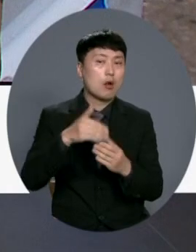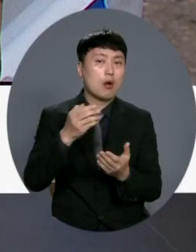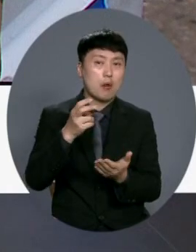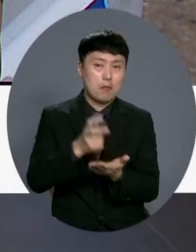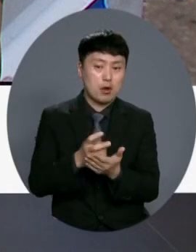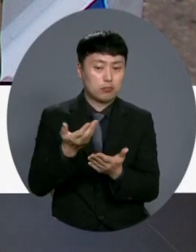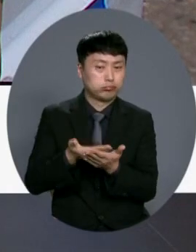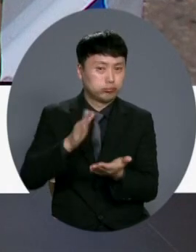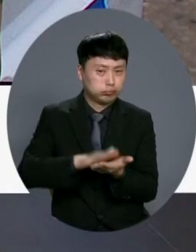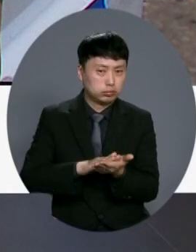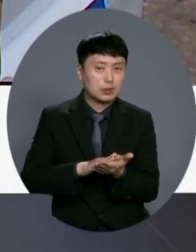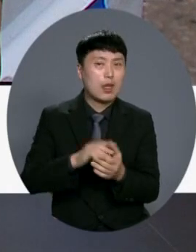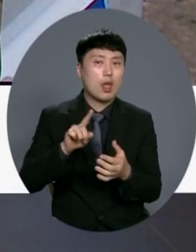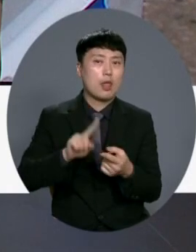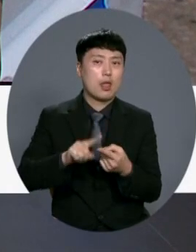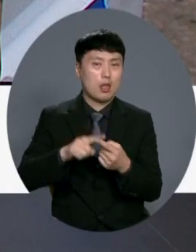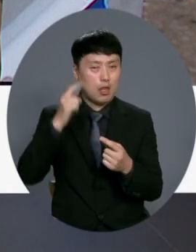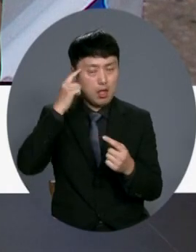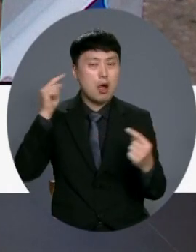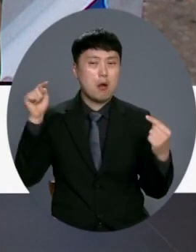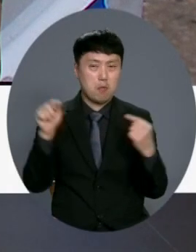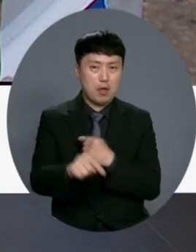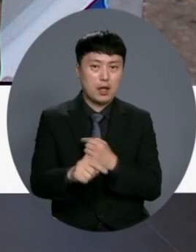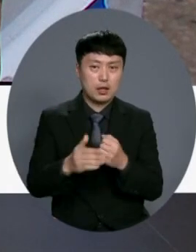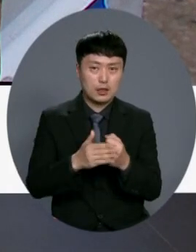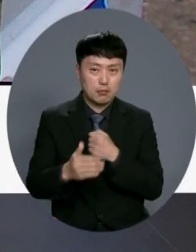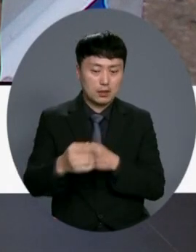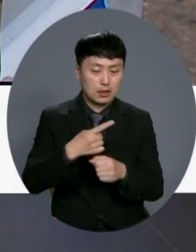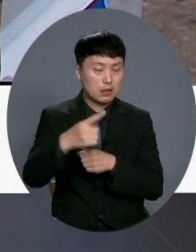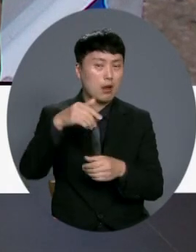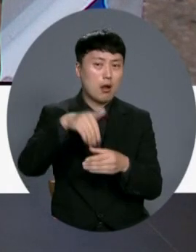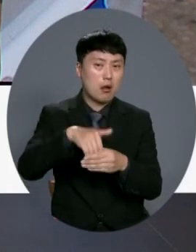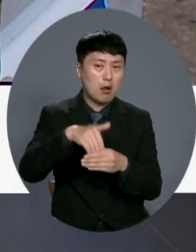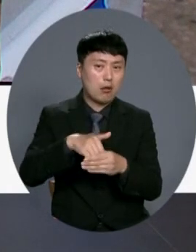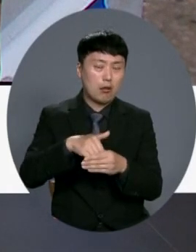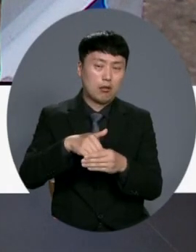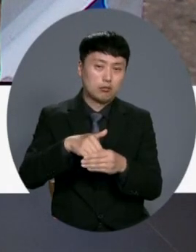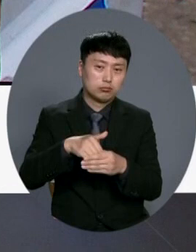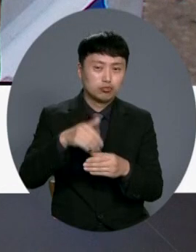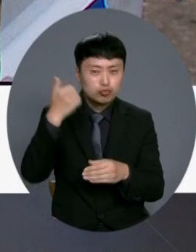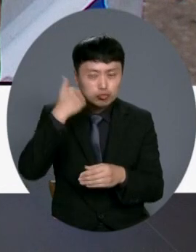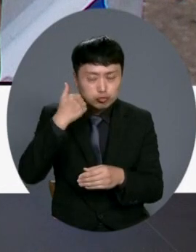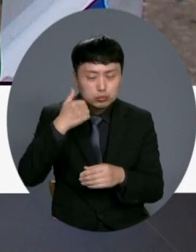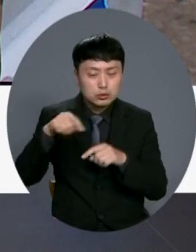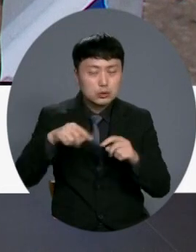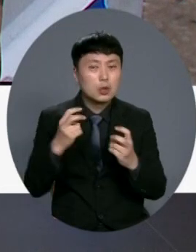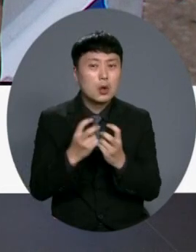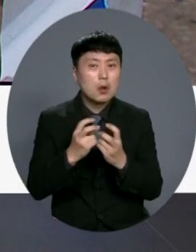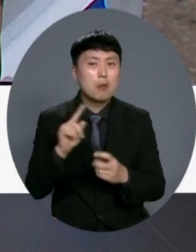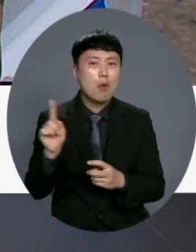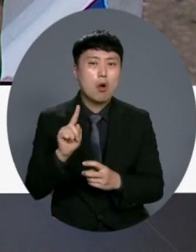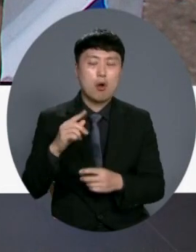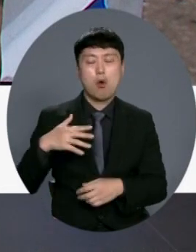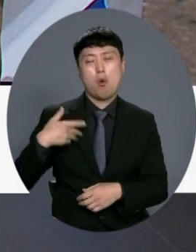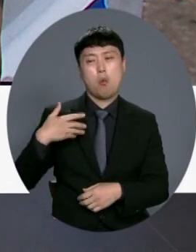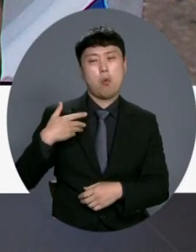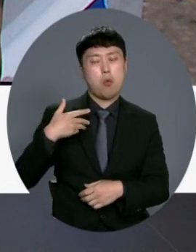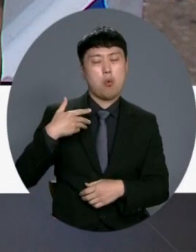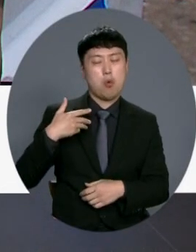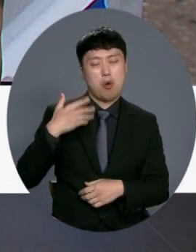찾지 못하고 있기 때문인데요 내년 총선이 깜깜이 선거가 될지 모른다는 우려가 커지고 있습니다 보도의